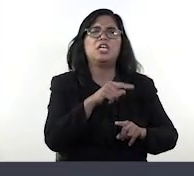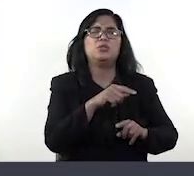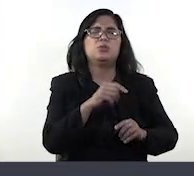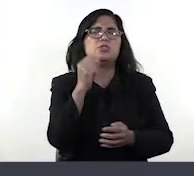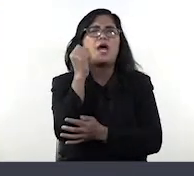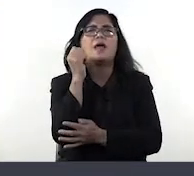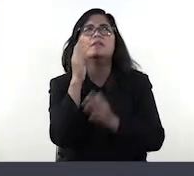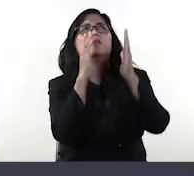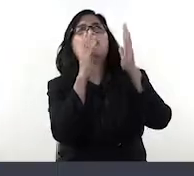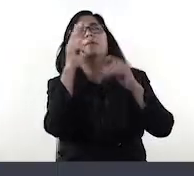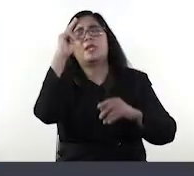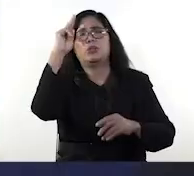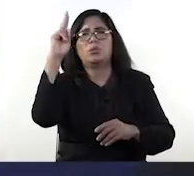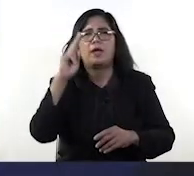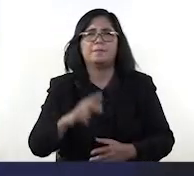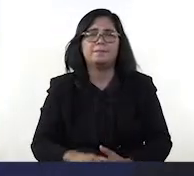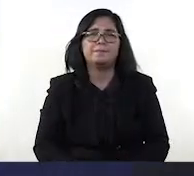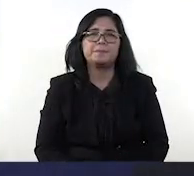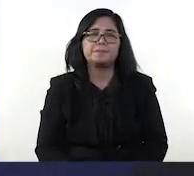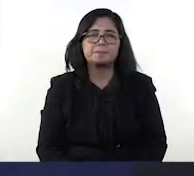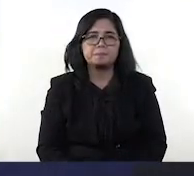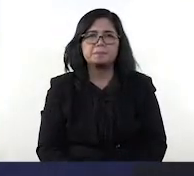Hai itu jahat di hadapan Tuhan